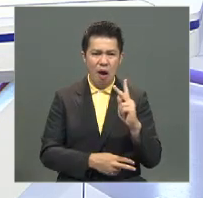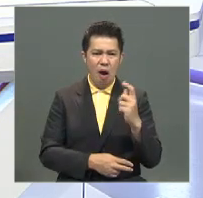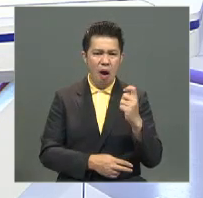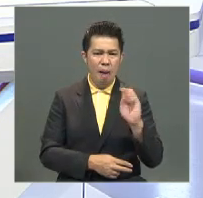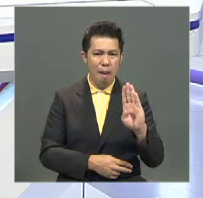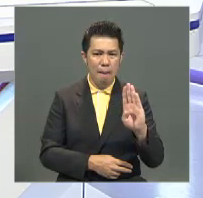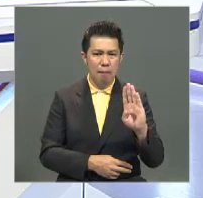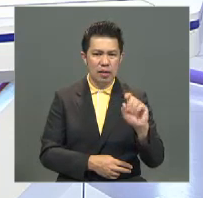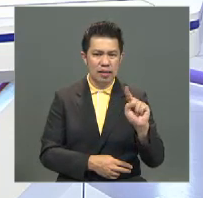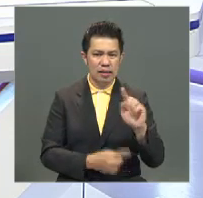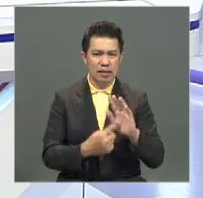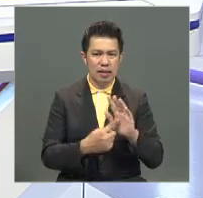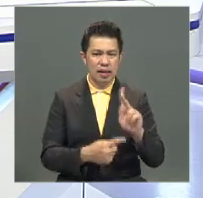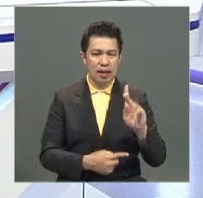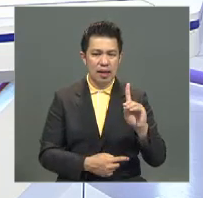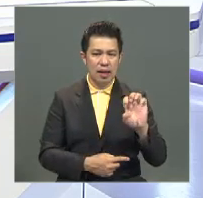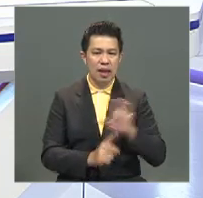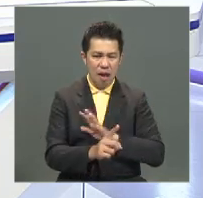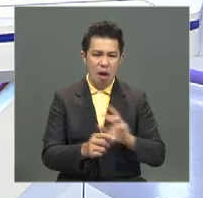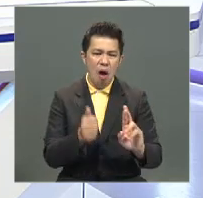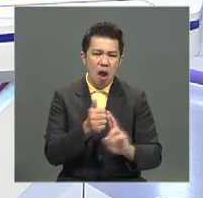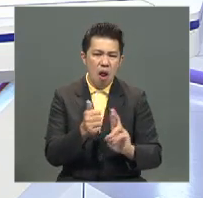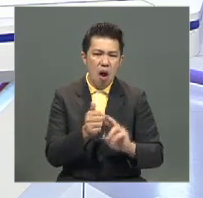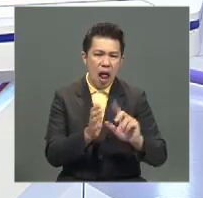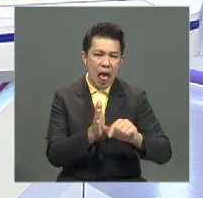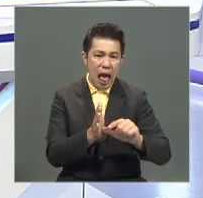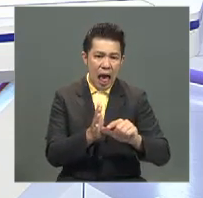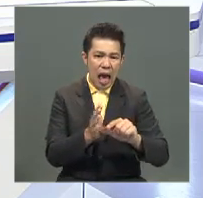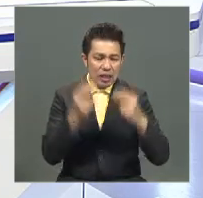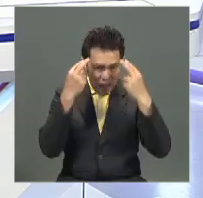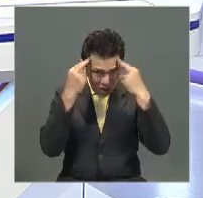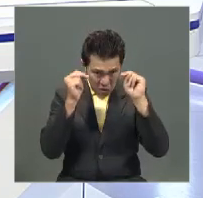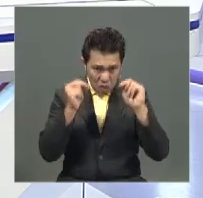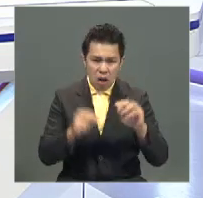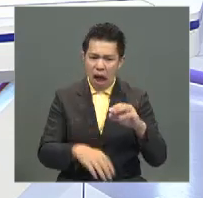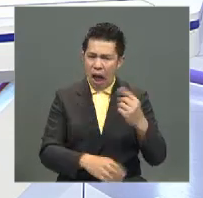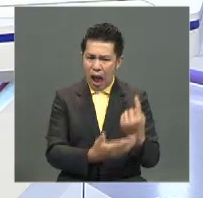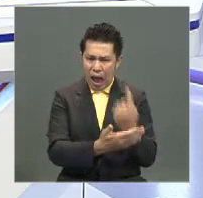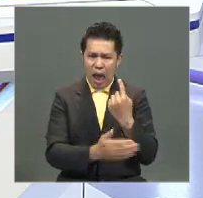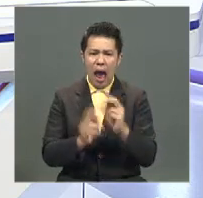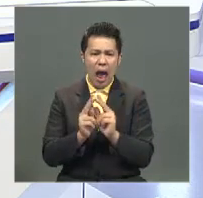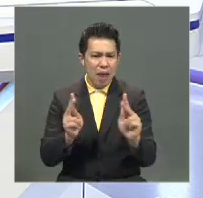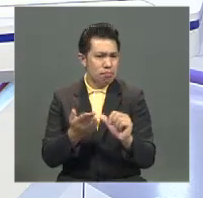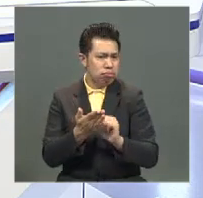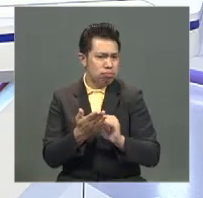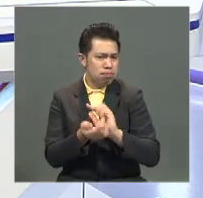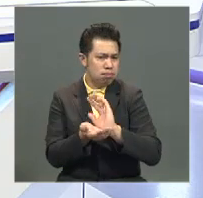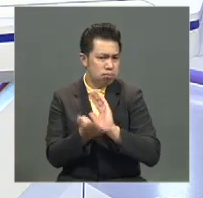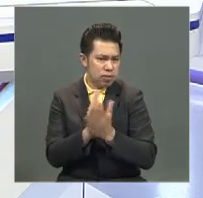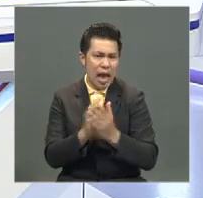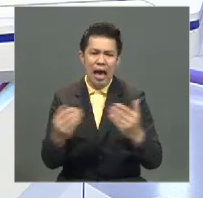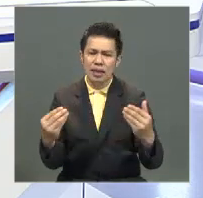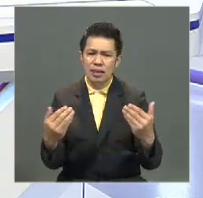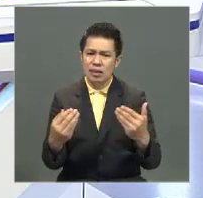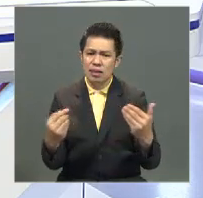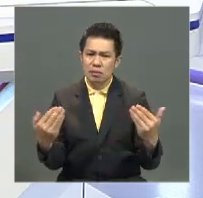ล คุณกอบศักดิ์นี่เป็นเลขาธิการรองเลขาธิการนายกรัฐมนตรี ใช่ค่ะก็ยังเป็นหนึ่งในคณะกรรมการปฏิรูปโดยเฉพาะทางด้านเศรษฐกิ